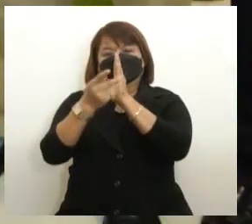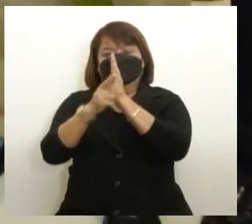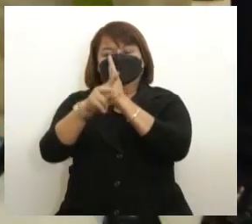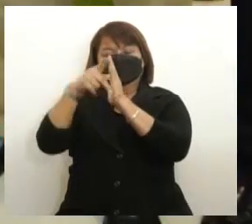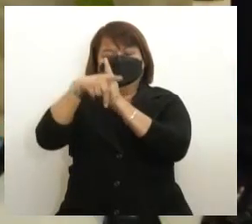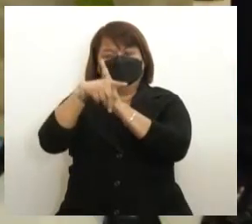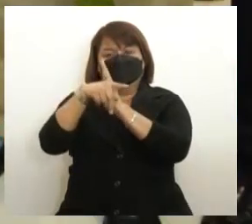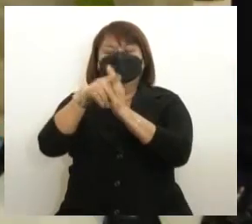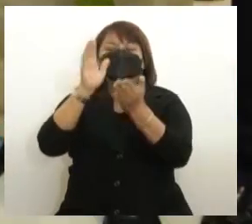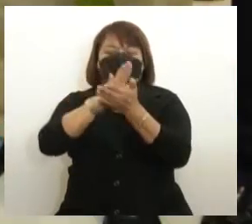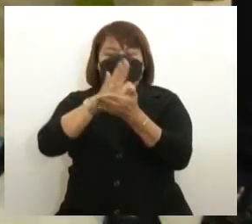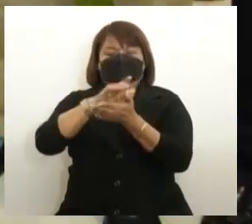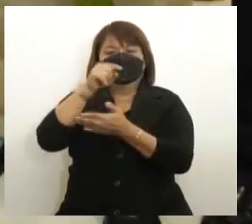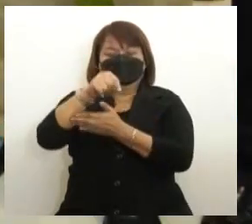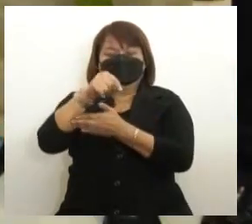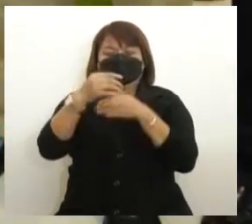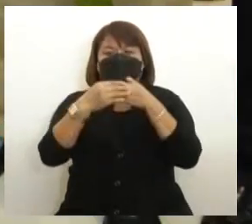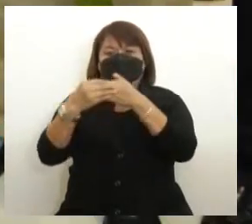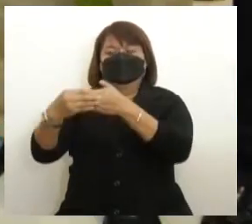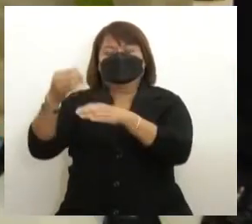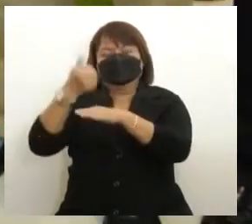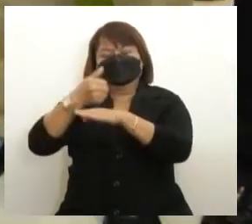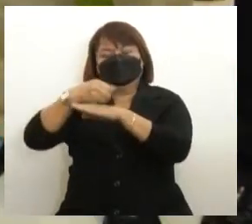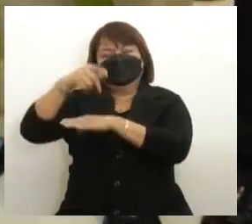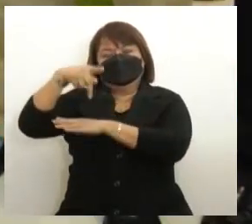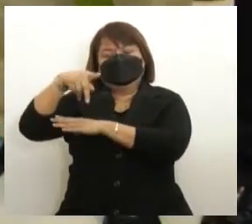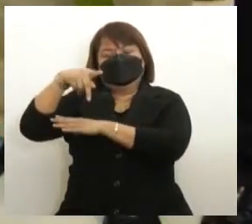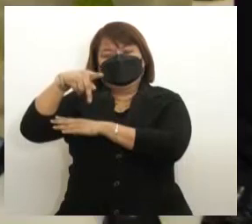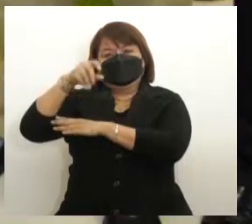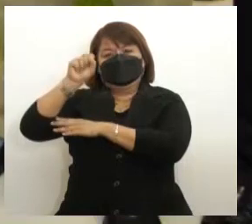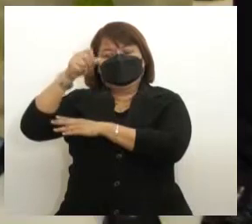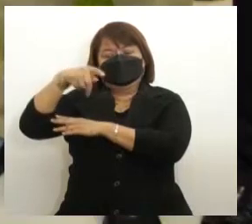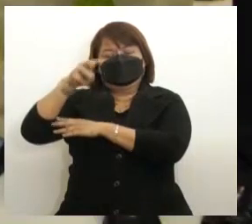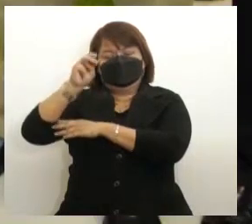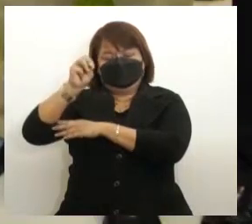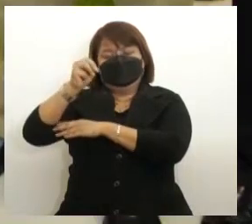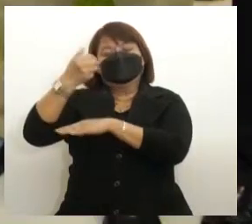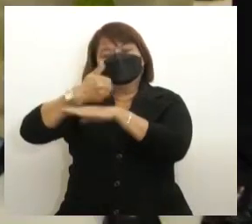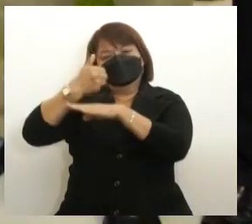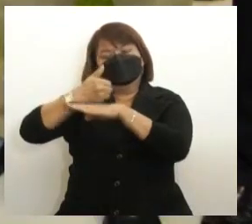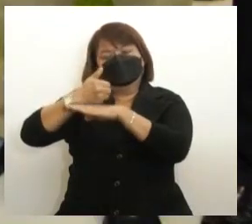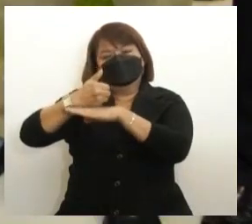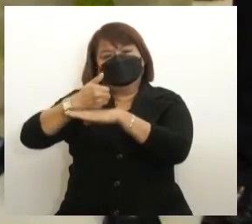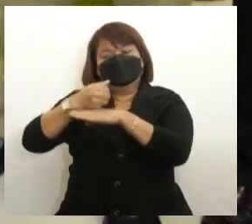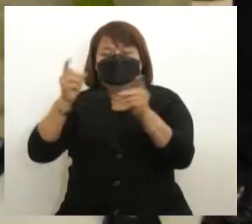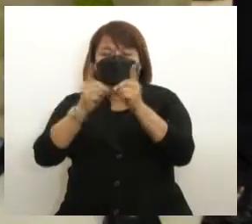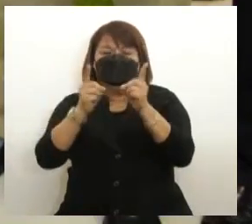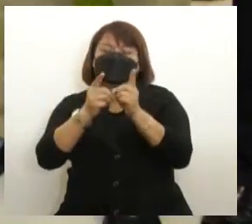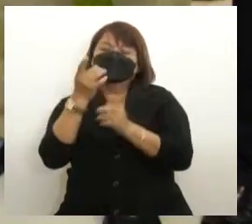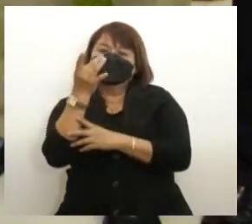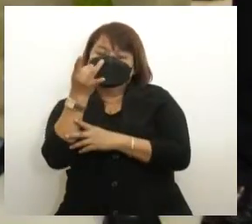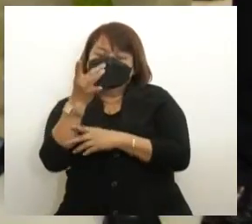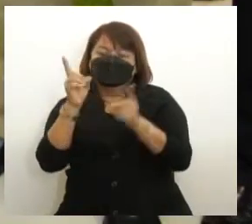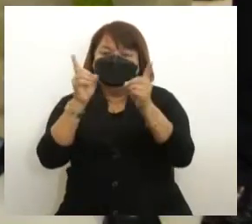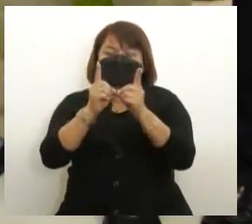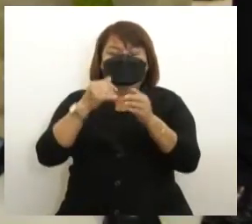โรงเรียนที่นี่นะคะภายใต้การนำของท่านสพม.นะคะท่านผอ.ท่านจะเห็นเลยว่าสิ่งที่เราพบมาเนี่ยสิ่งที่ล